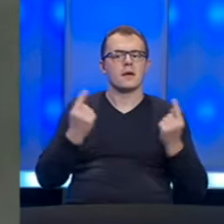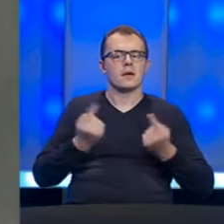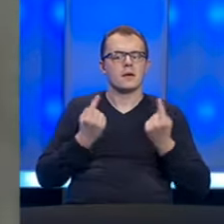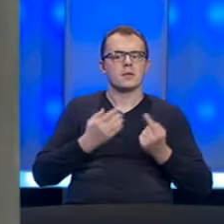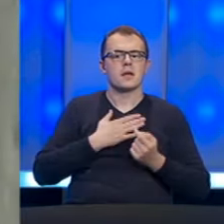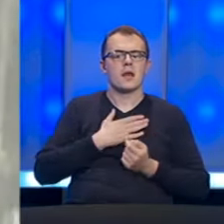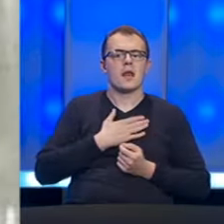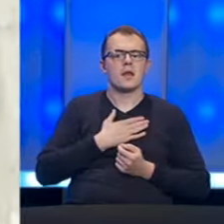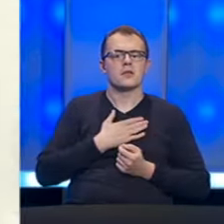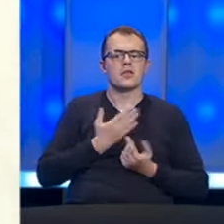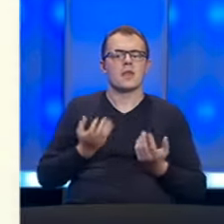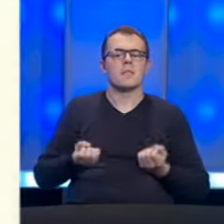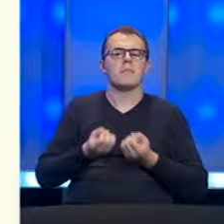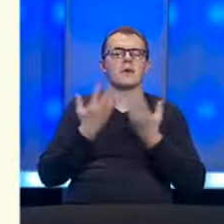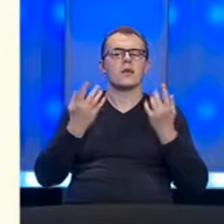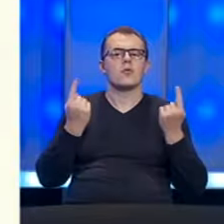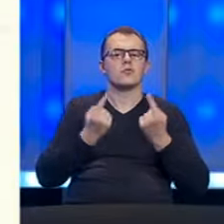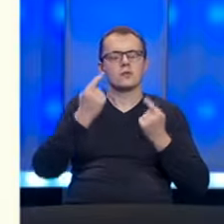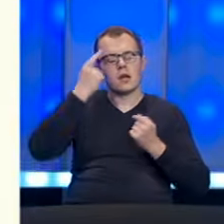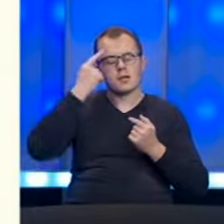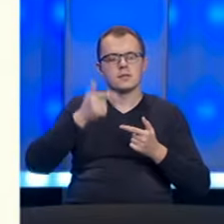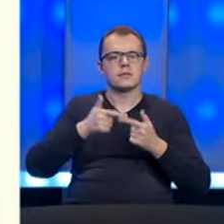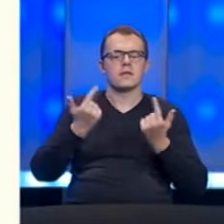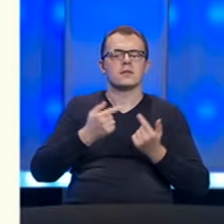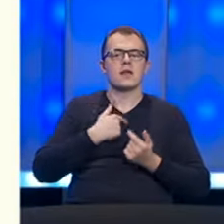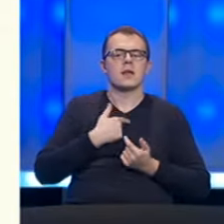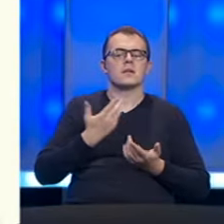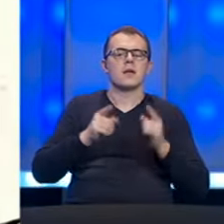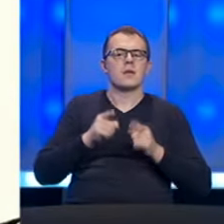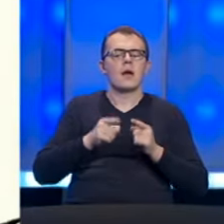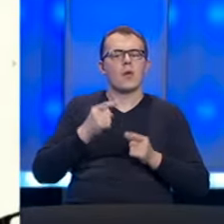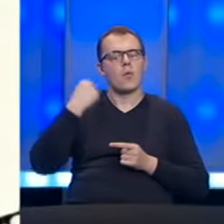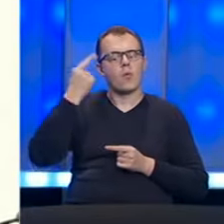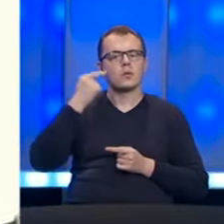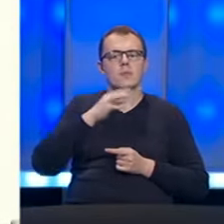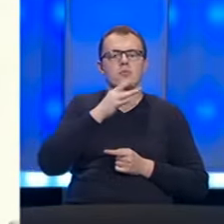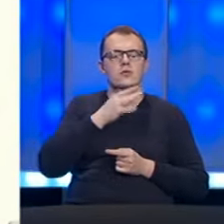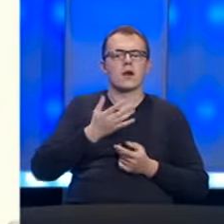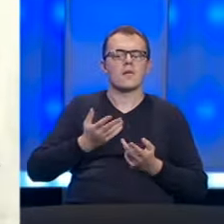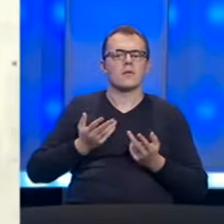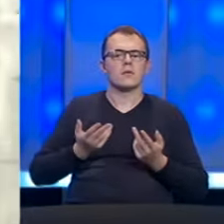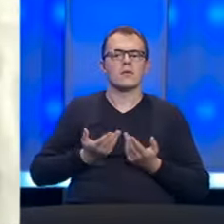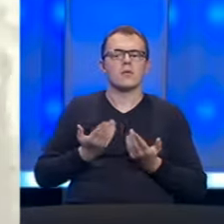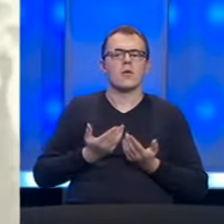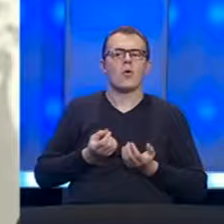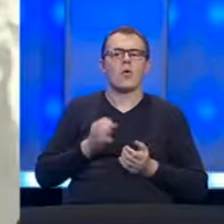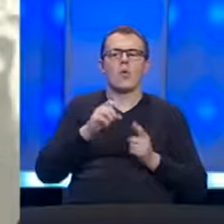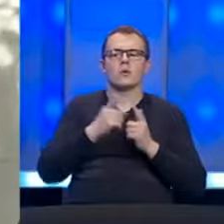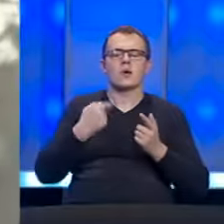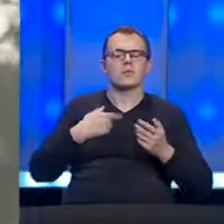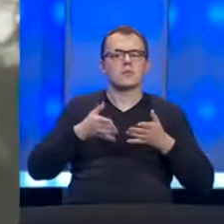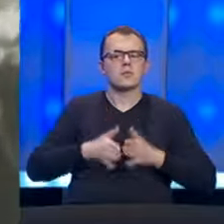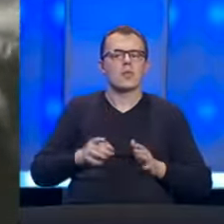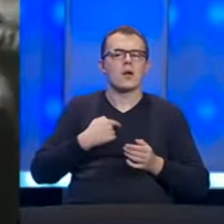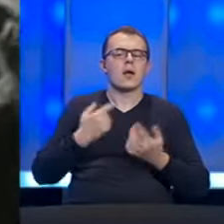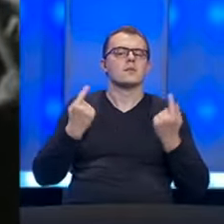naše prirodno stanje svijesti. Ja sam nekako kontam u Sarajevu, od kako sam se rodio, ja